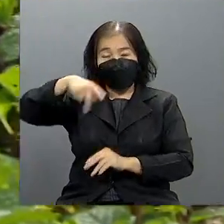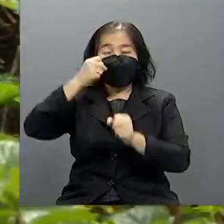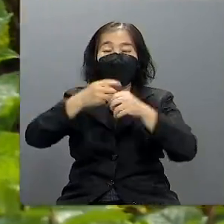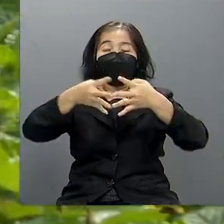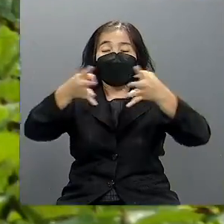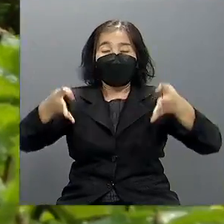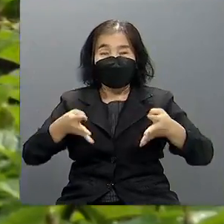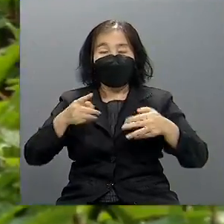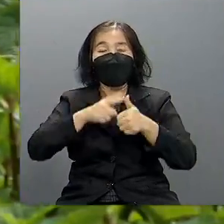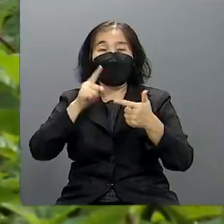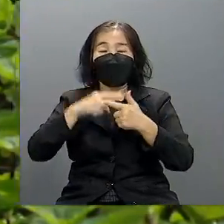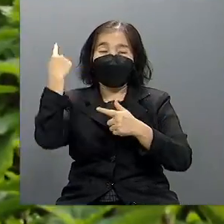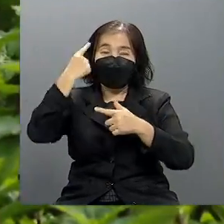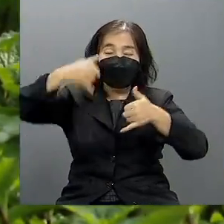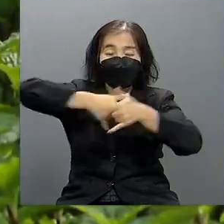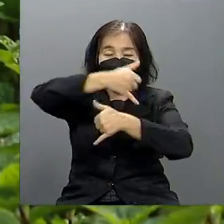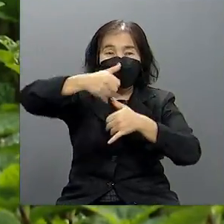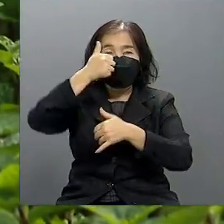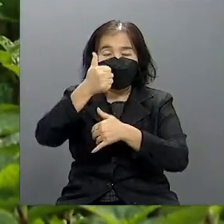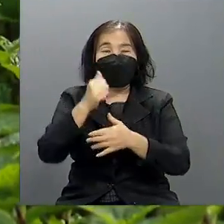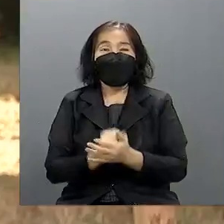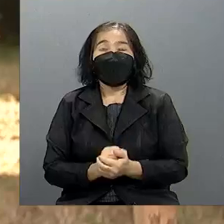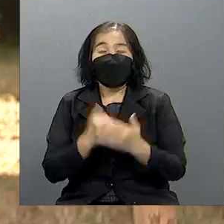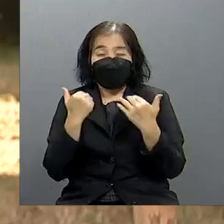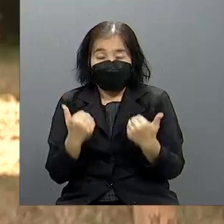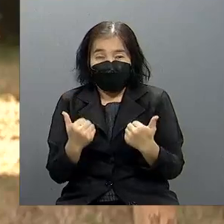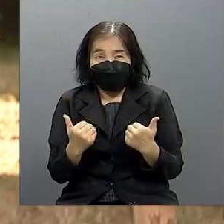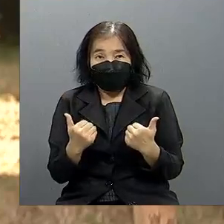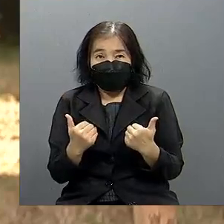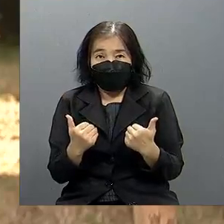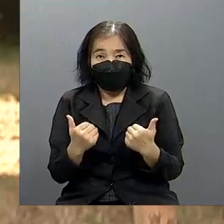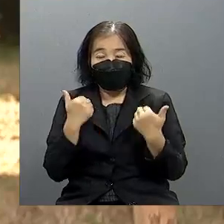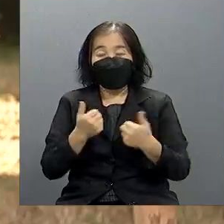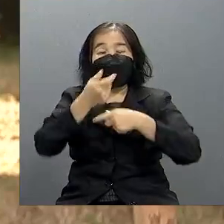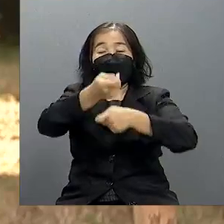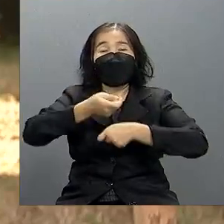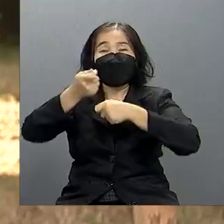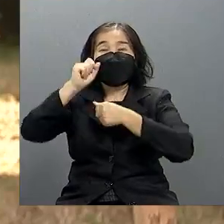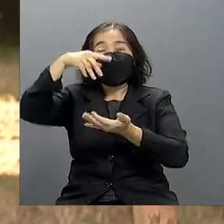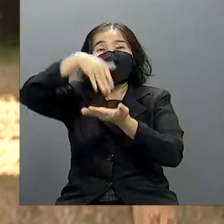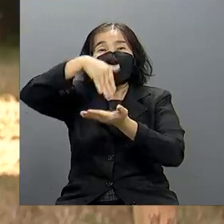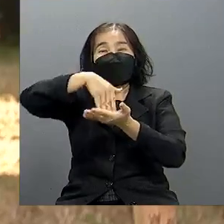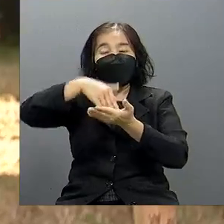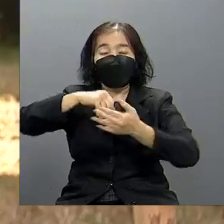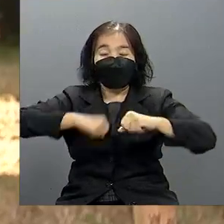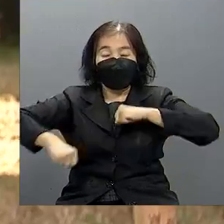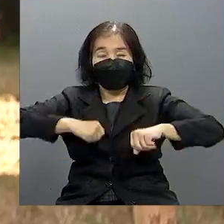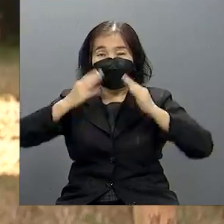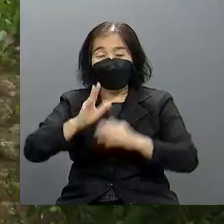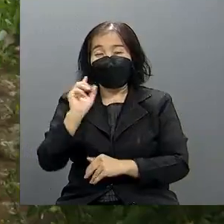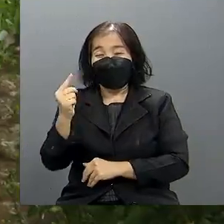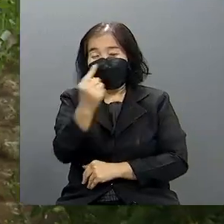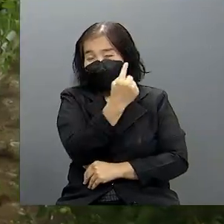ถีเกษตรปัจจุบันเนี่ยครับณตอนนี้คือเราดึงเข้ามาเป็นศูนย์บ่มเพาะเกษตรกรรุ่นใหม่เนาะองค์ประกอบของศูนย์บ่มเพาะเกษตรกรรุ่นใ